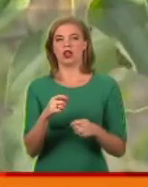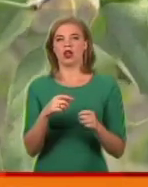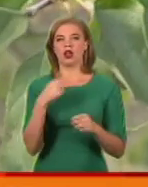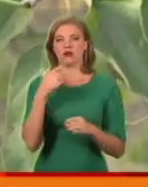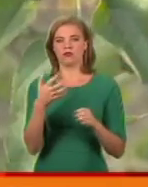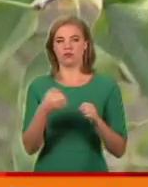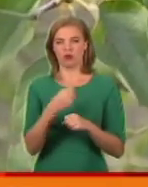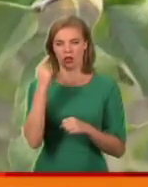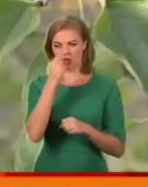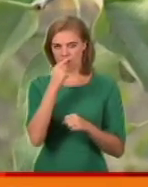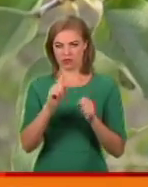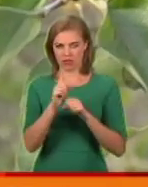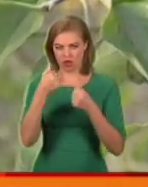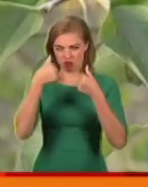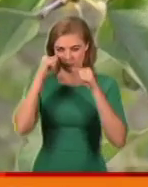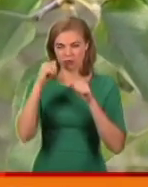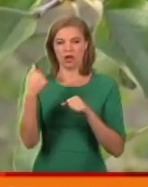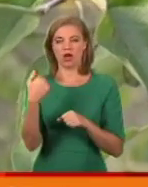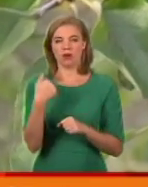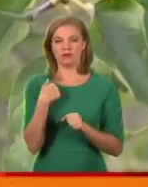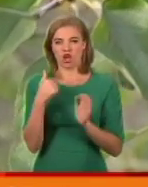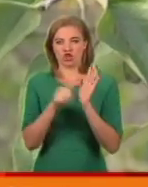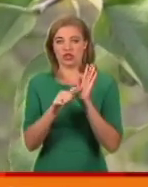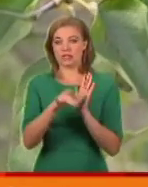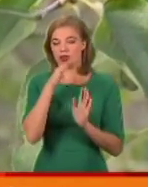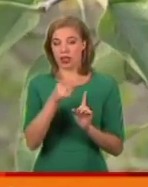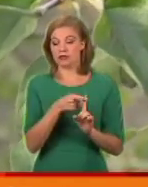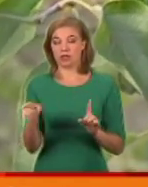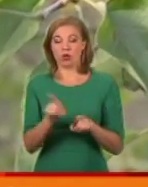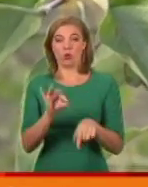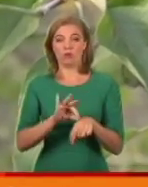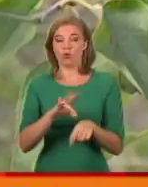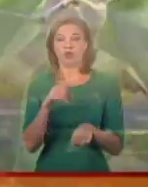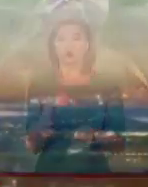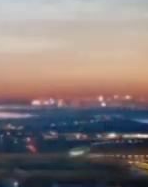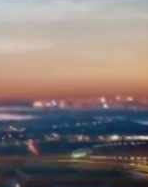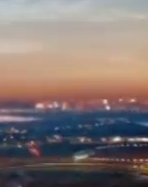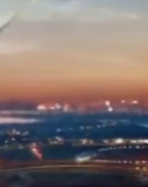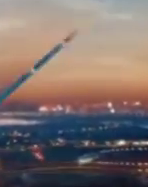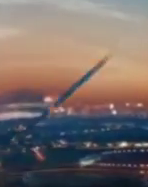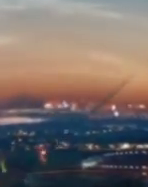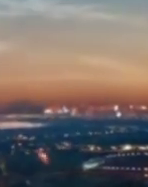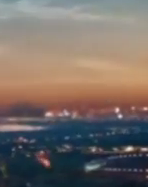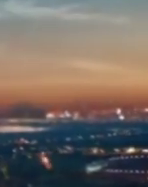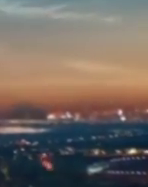бере, вставляють в очі, почав очі видавлювати. Я за 60 років такої болі не відчував, як я відчував там цю боль.